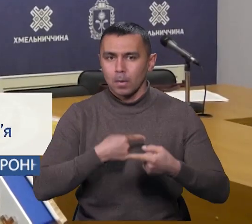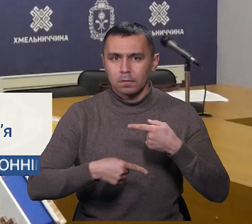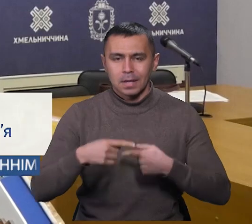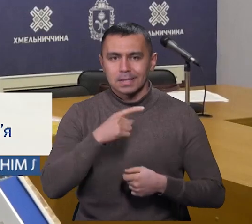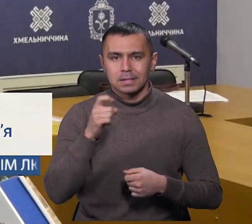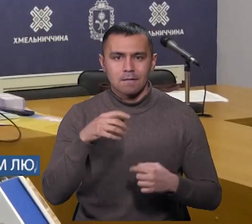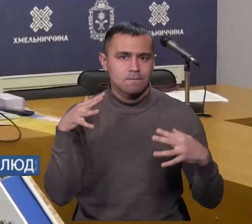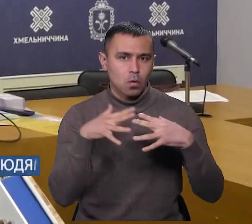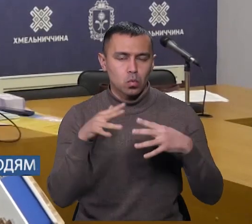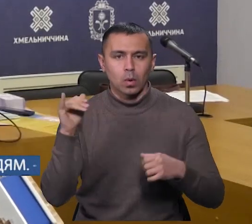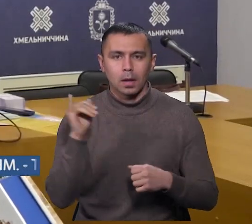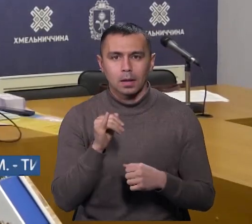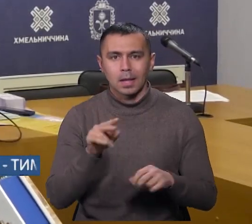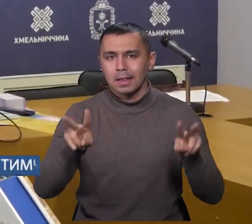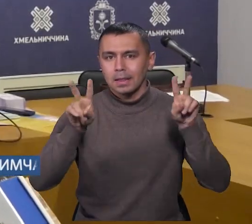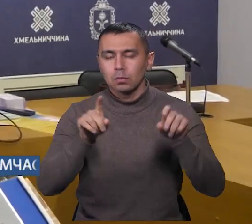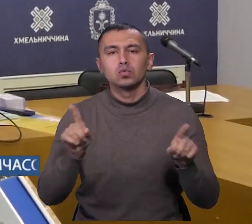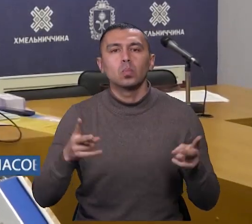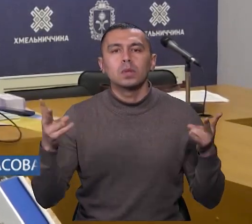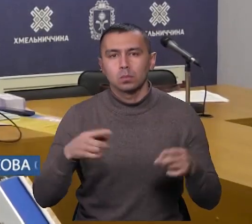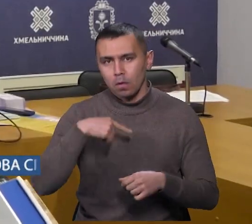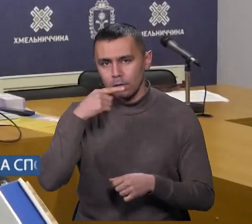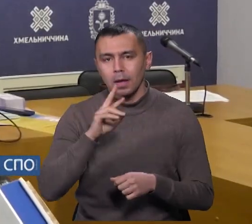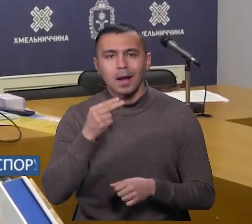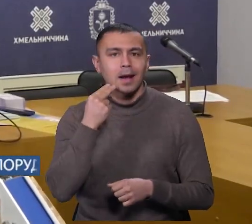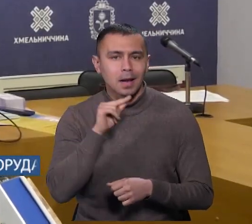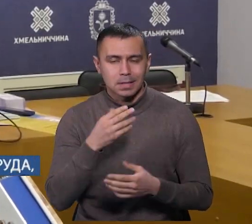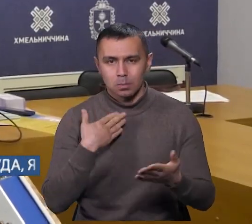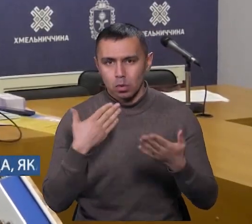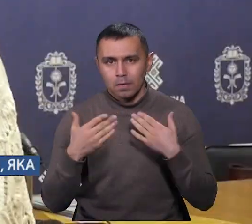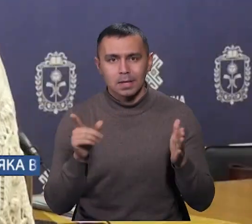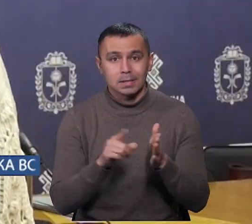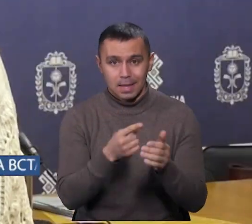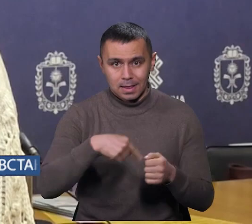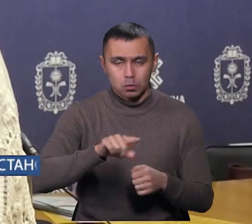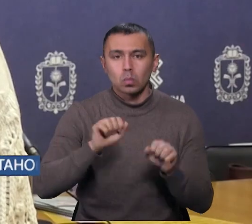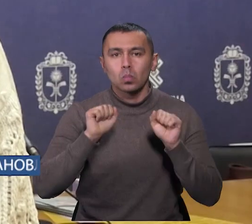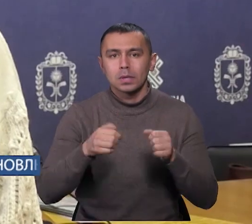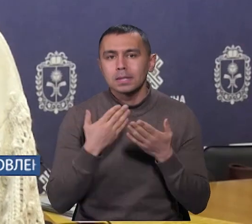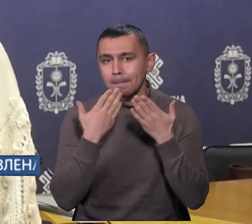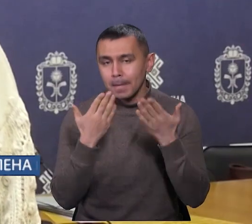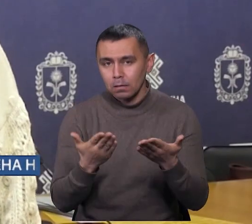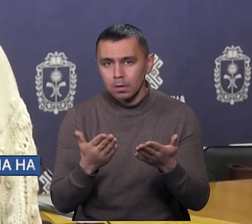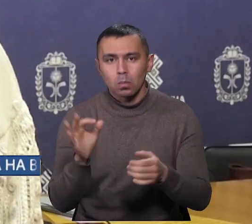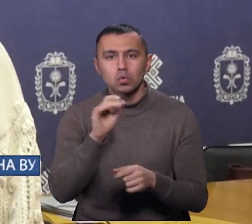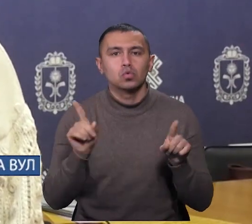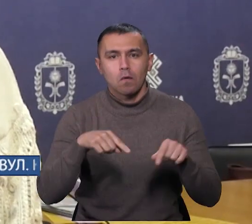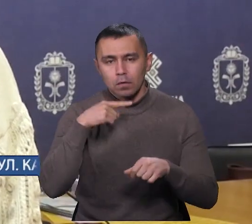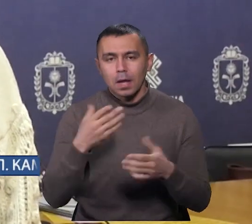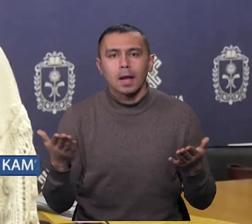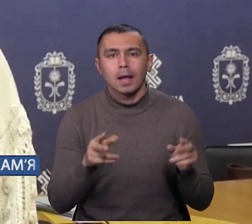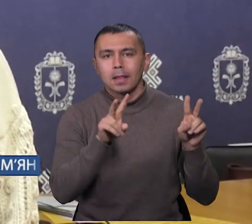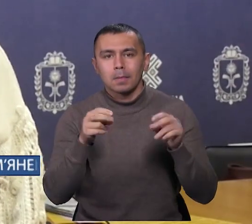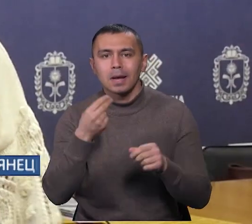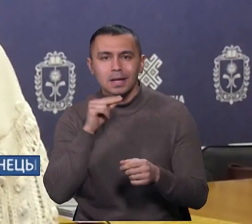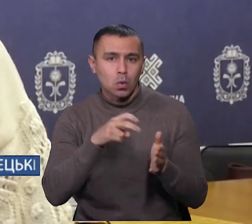з фронту, і на тему, що потрібно говорити, як краще спілкуватися з ними, що можна запитувати, про що говорити, а яких тем